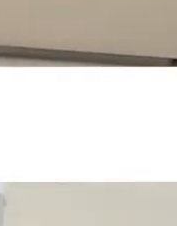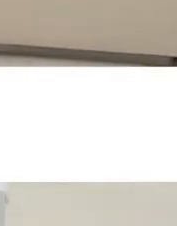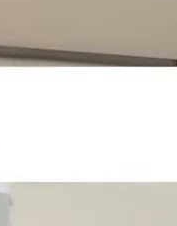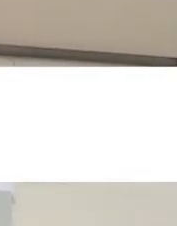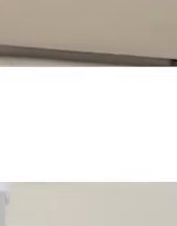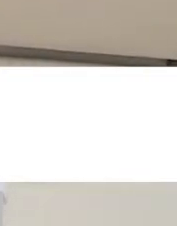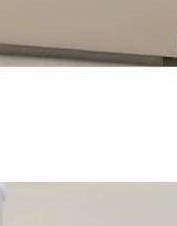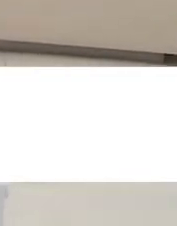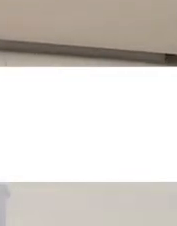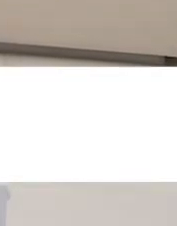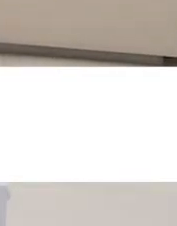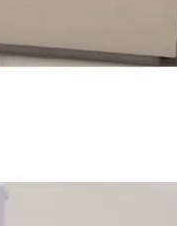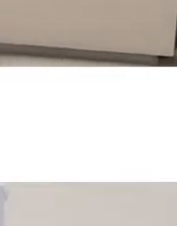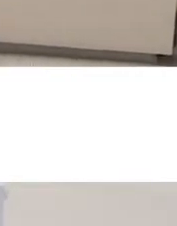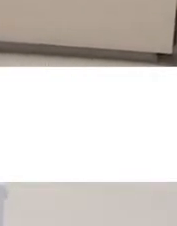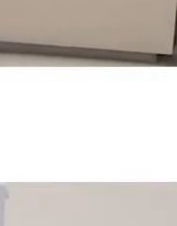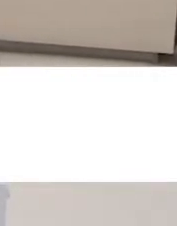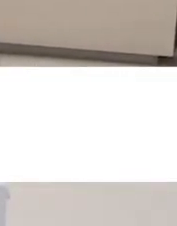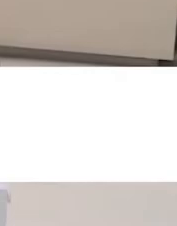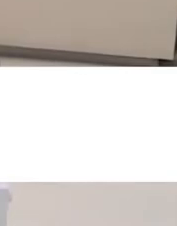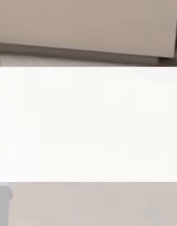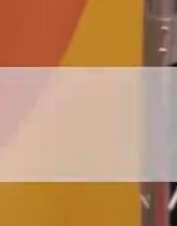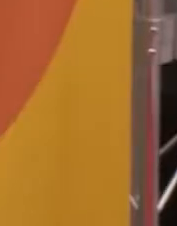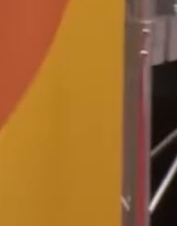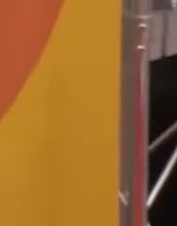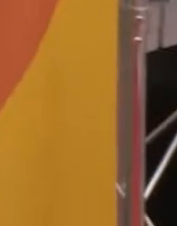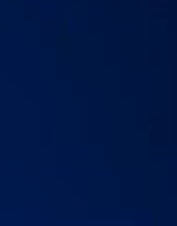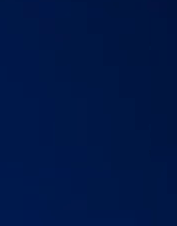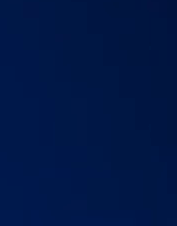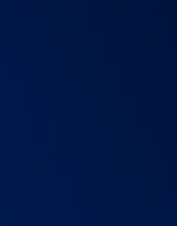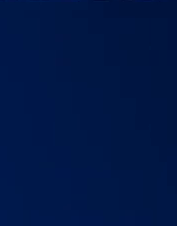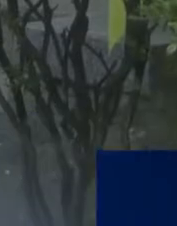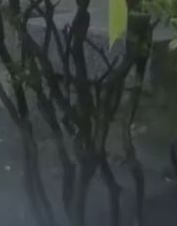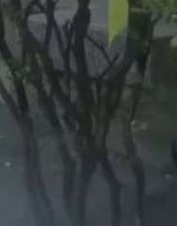전 서구가 인공지능 민원안내 로보 새로움이 를 운영합니다